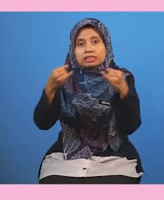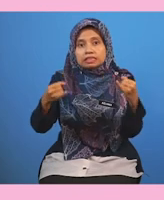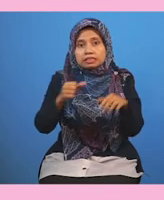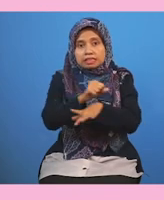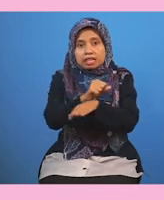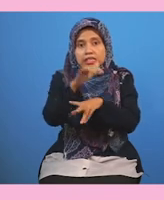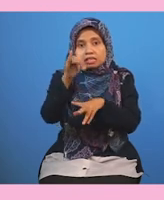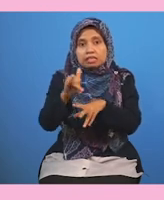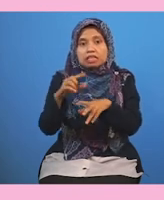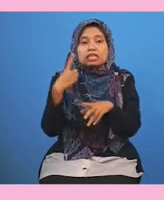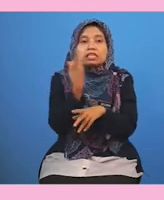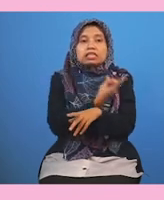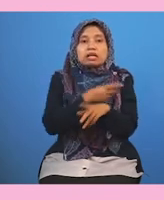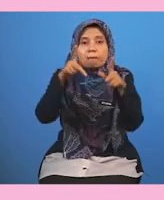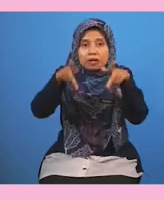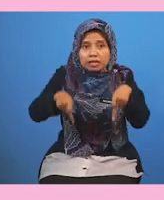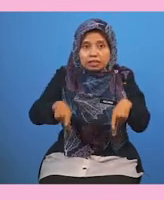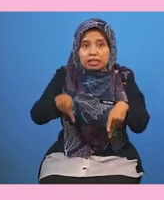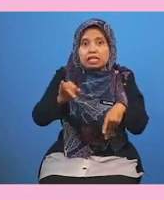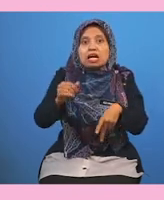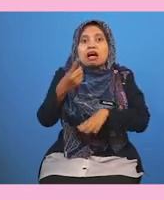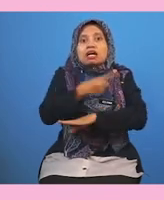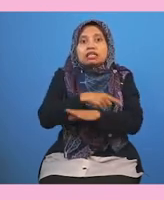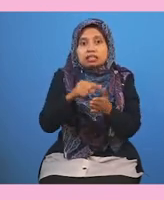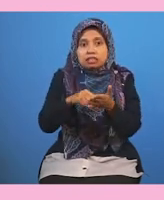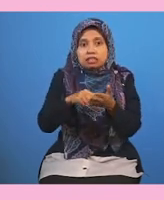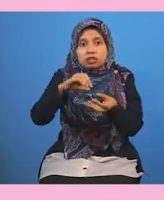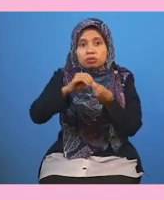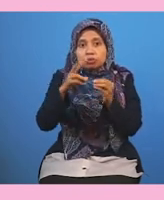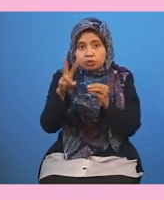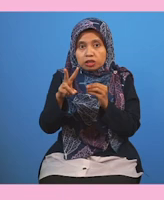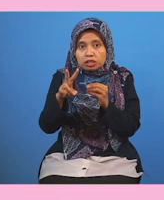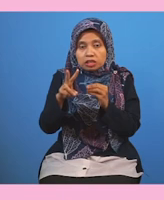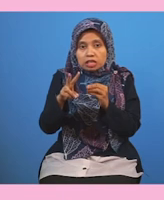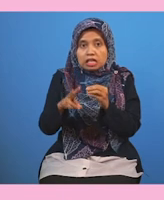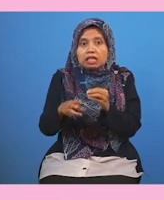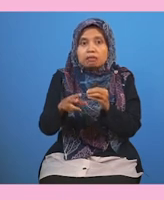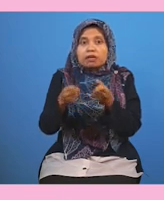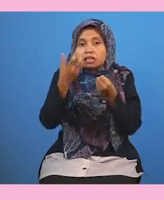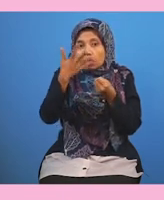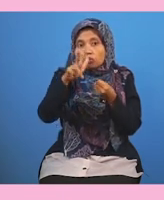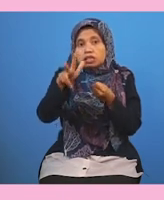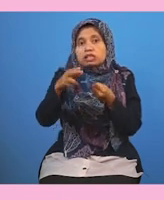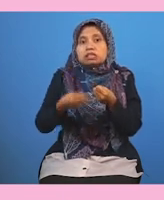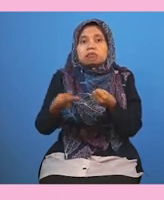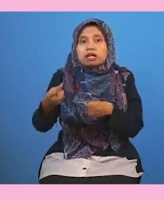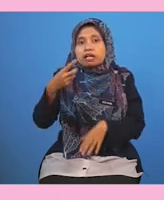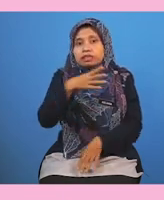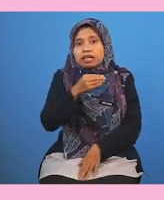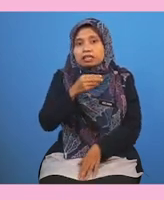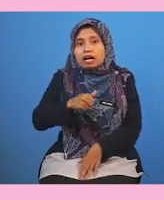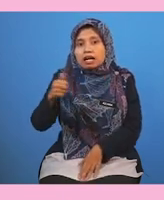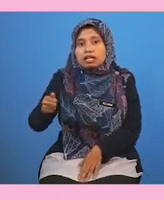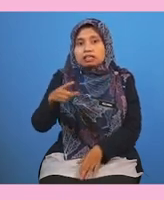dua jenis serangga yang kita pelajari hari ini. Soalan kedua adalah, nyatakan tiga bahan